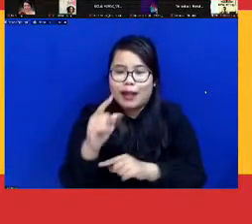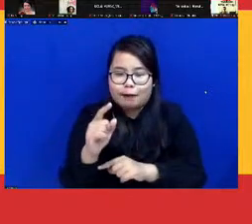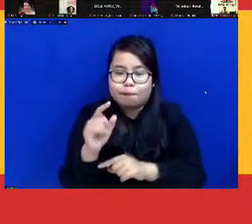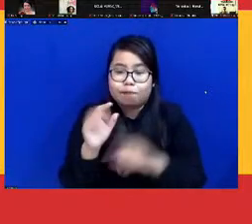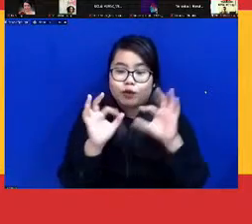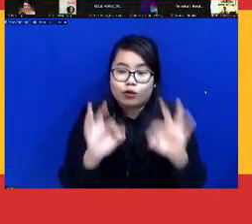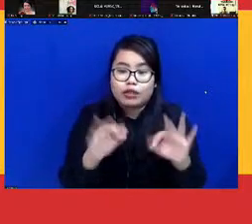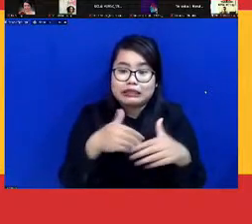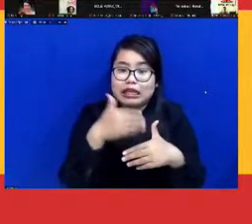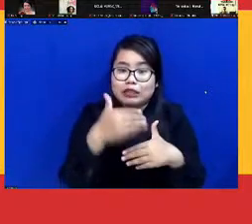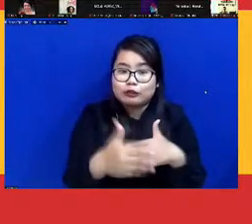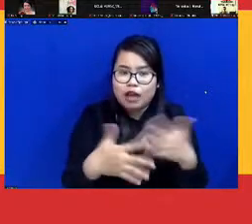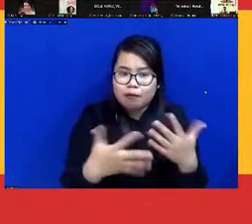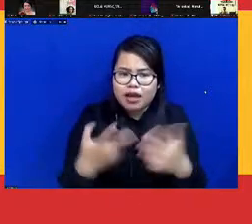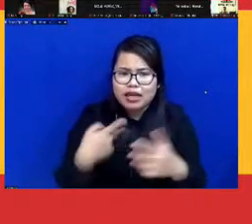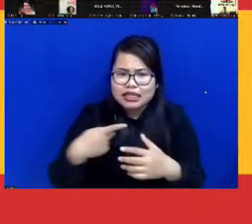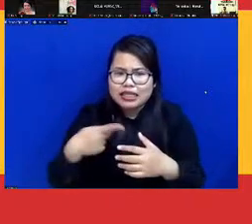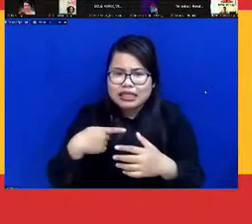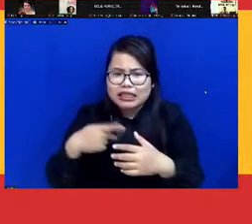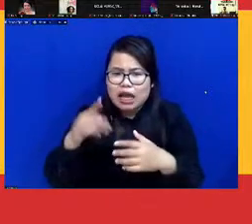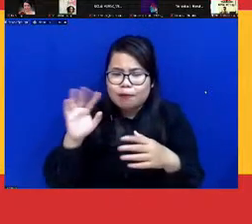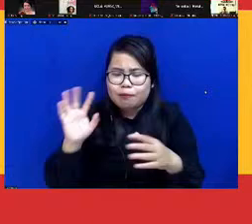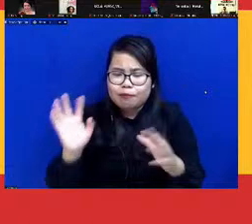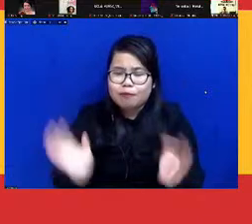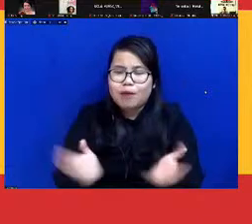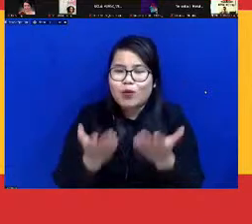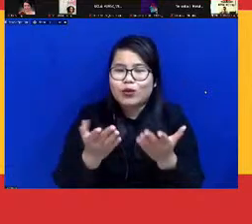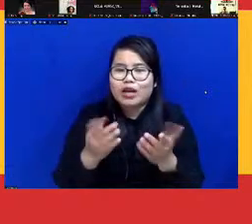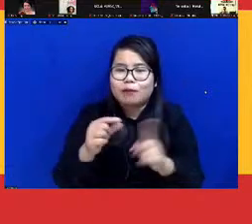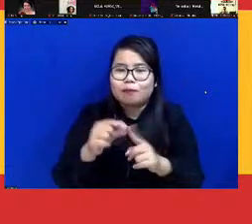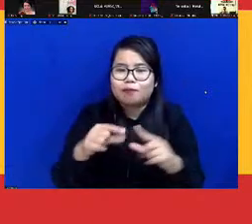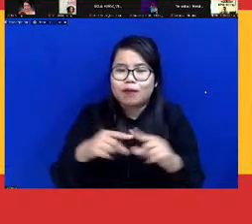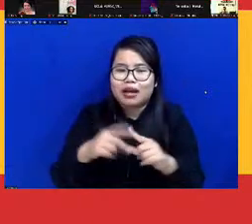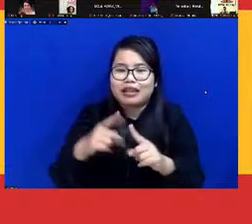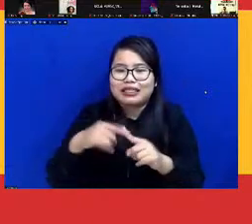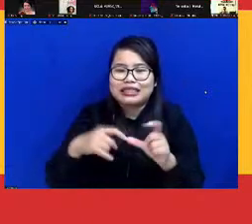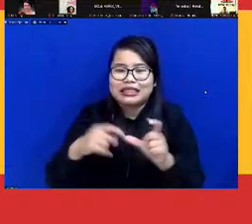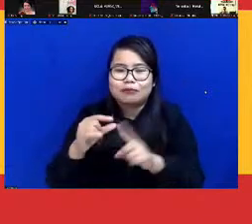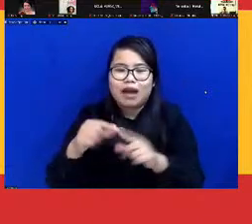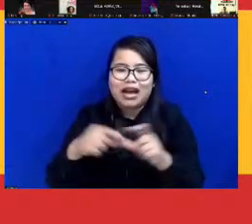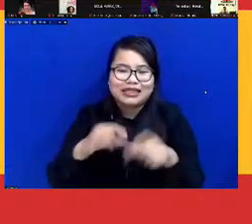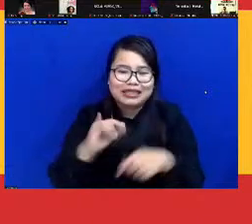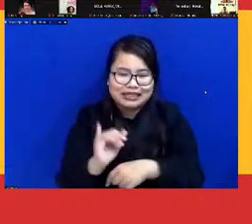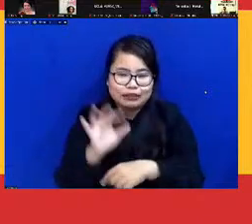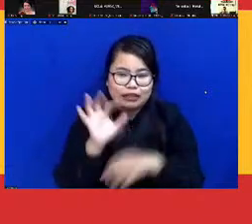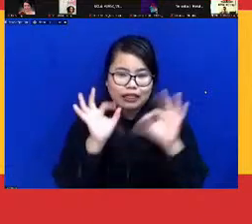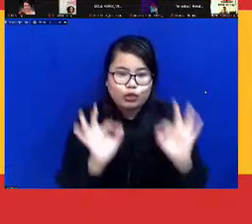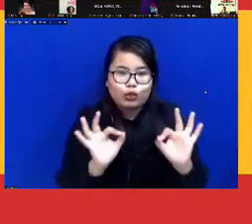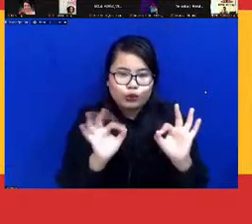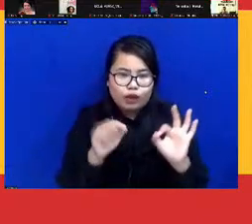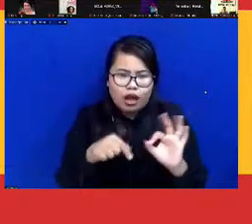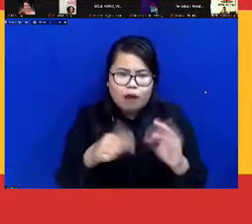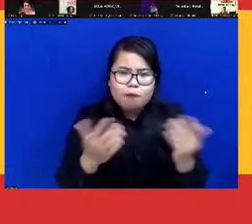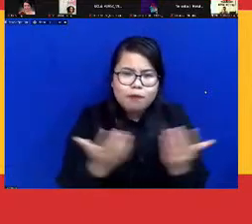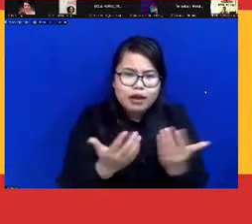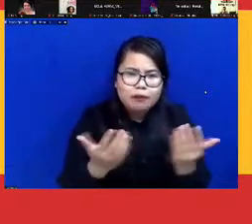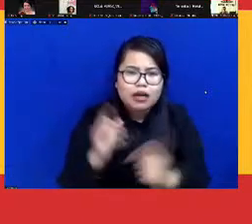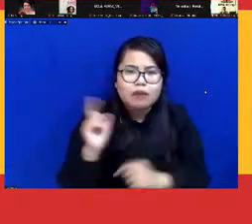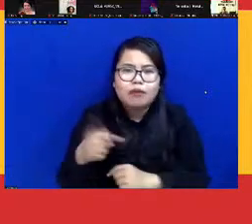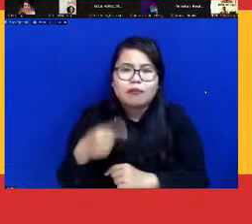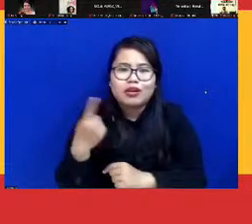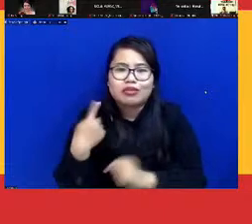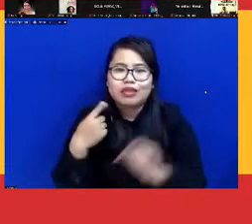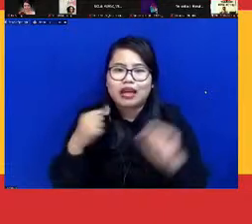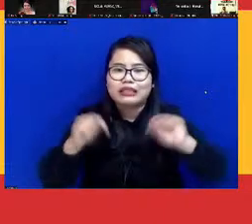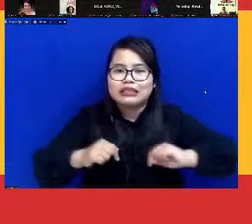kita adalah pembangunan partisipasi tentunya. Bagaimana juga pemerintah dalam hal ini